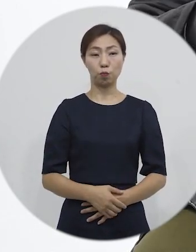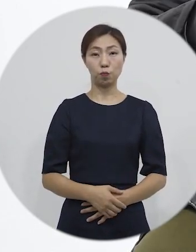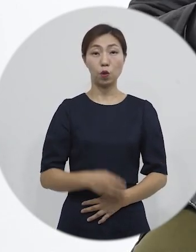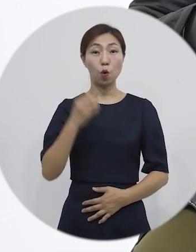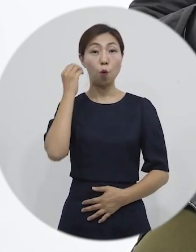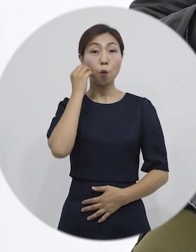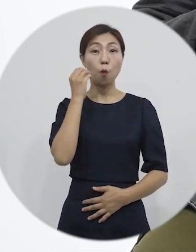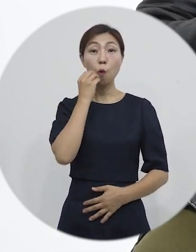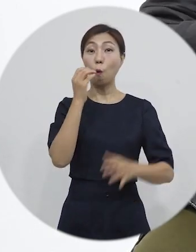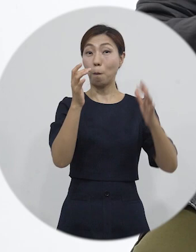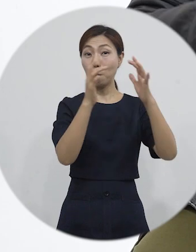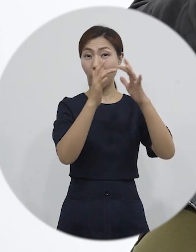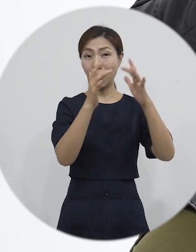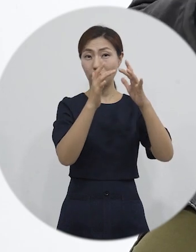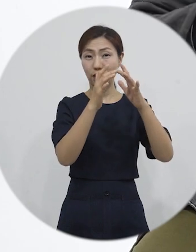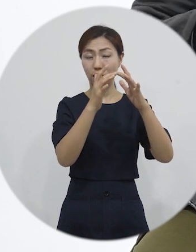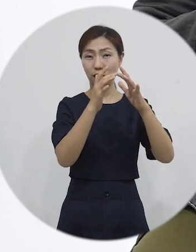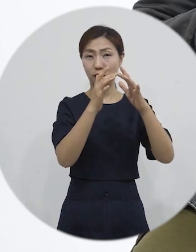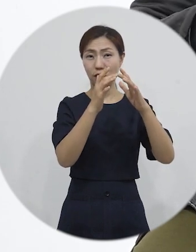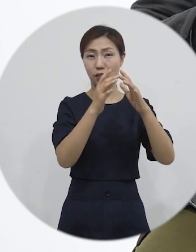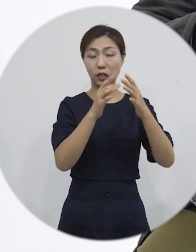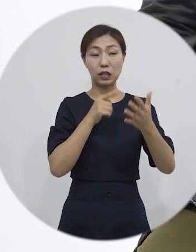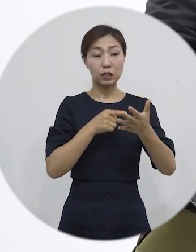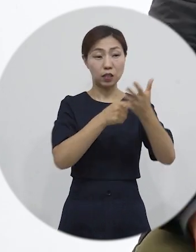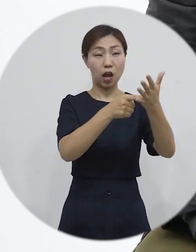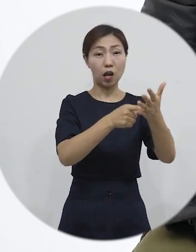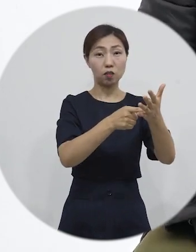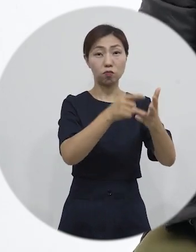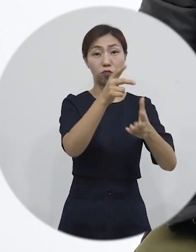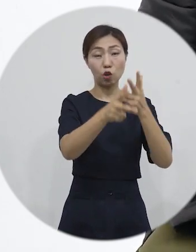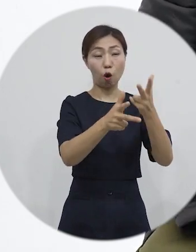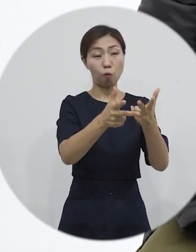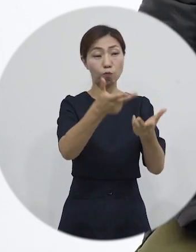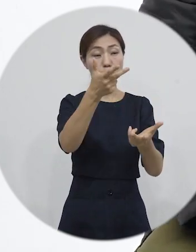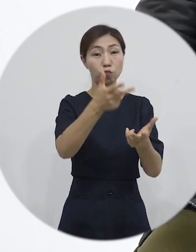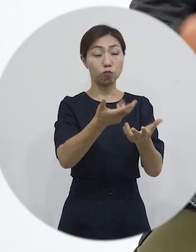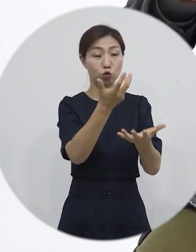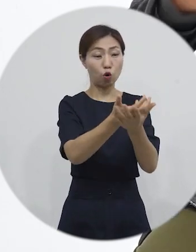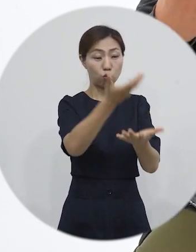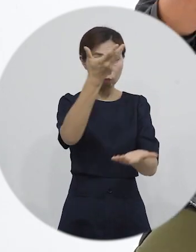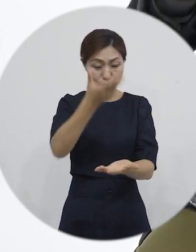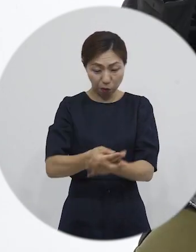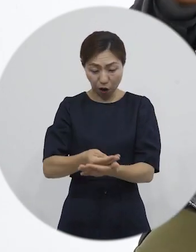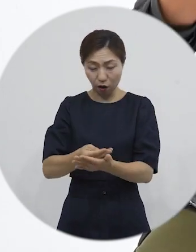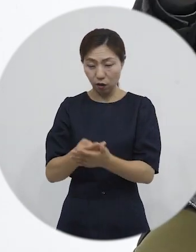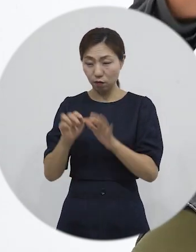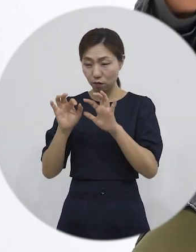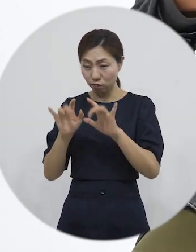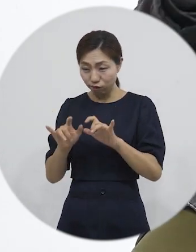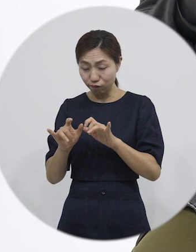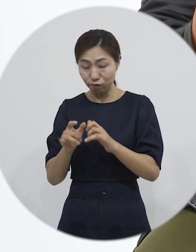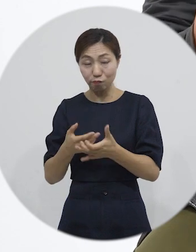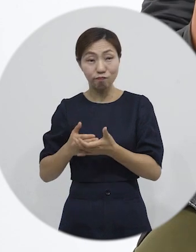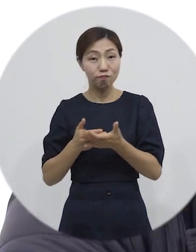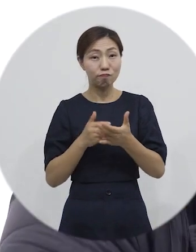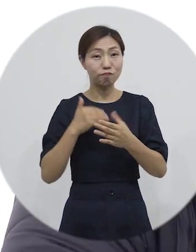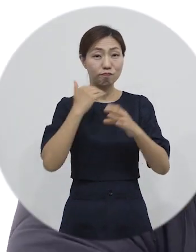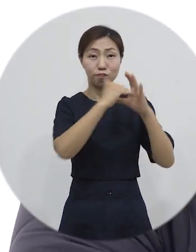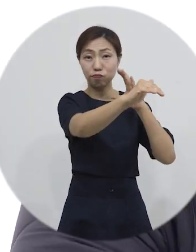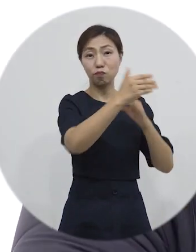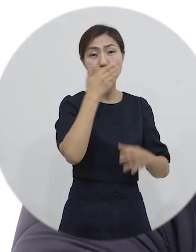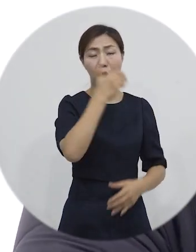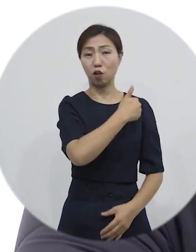그 홈페이지에 있는 제안서를 작성해서 제출하는 것도 가능합니다. 그러니까 주민들이 직접 사업 제안을 하게